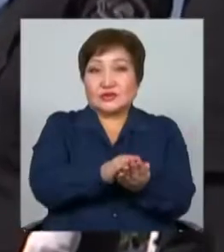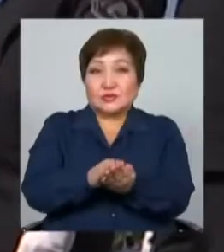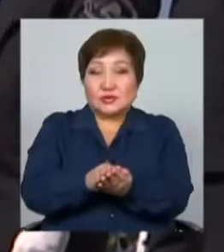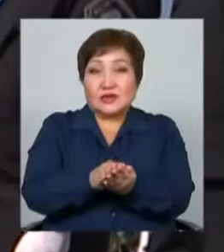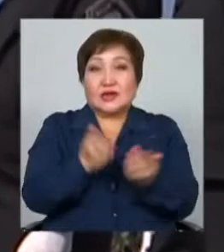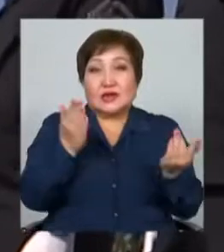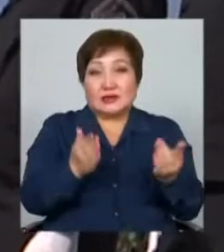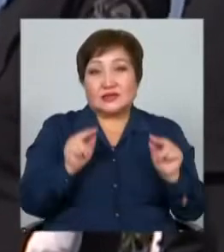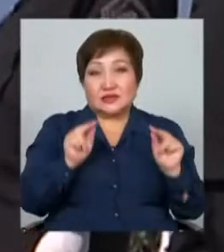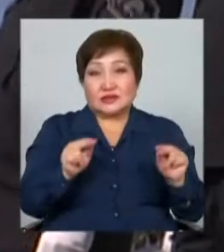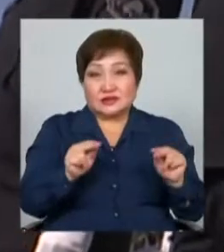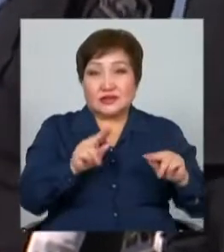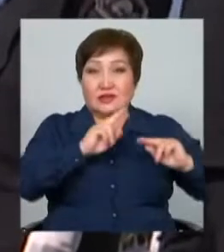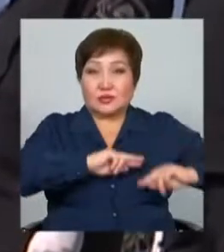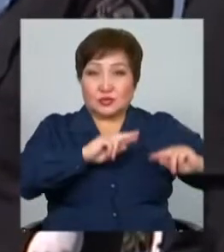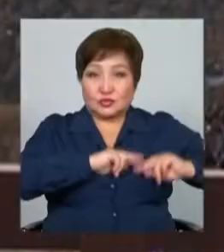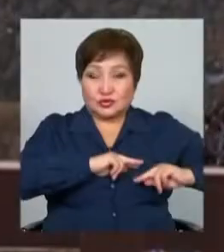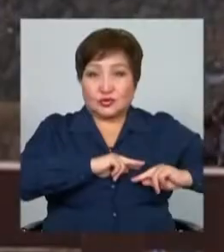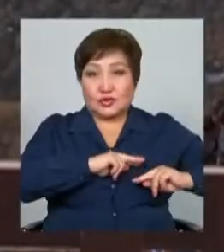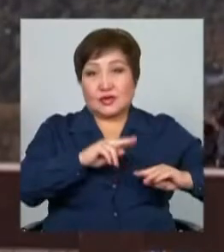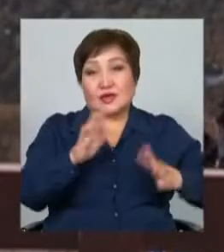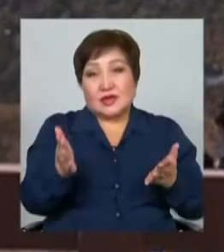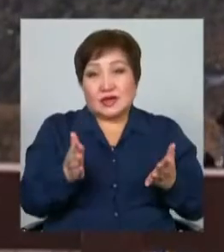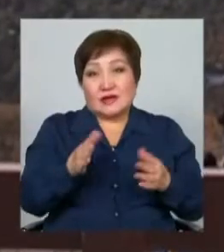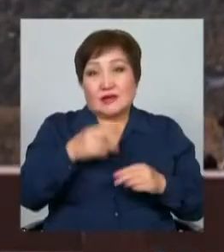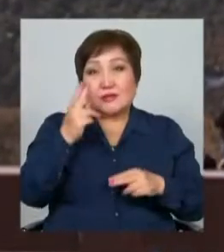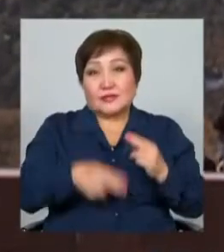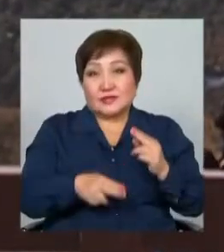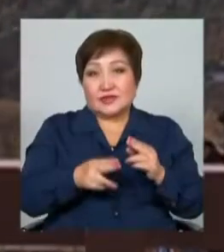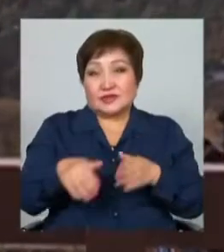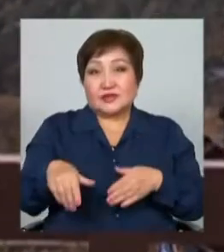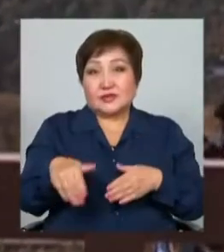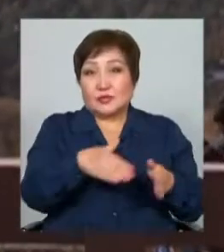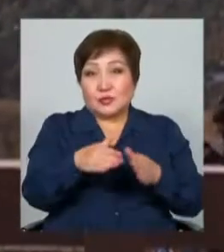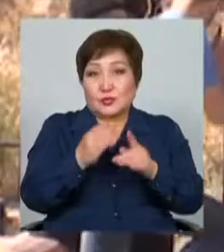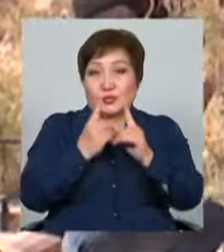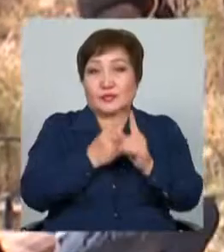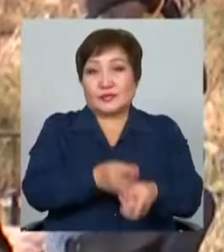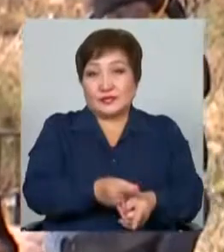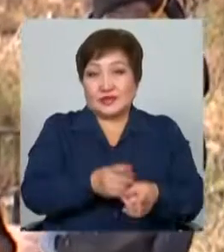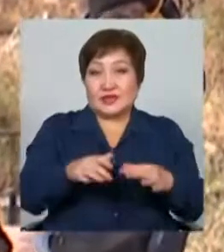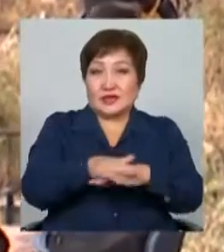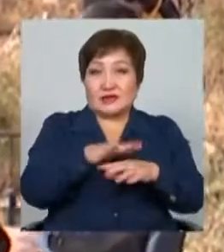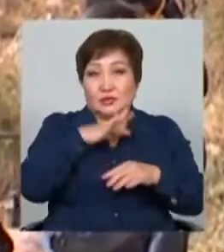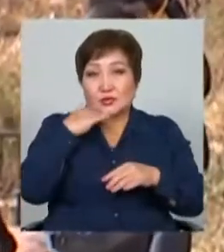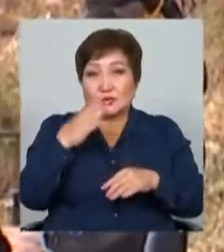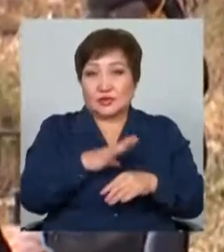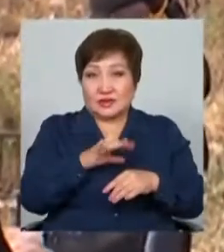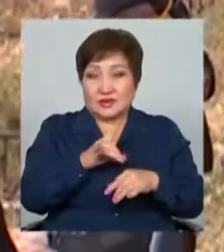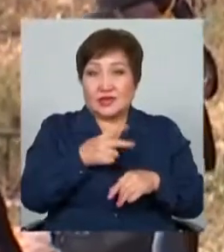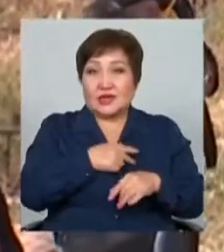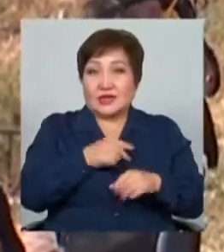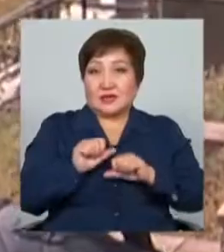қызметіне қырағы қараған марқұмды ақырғы сапарына шығарып салуға келген елдің қарасы қалың болды. Ерлікпен қаза тапқан полицейді